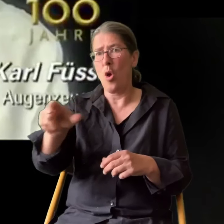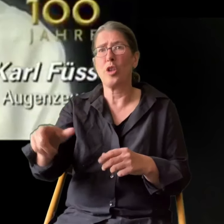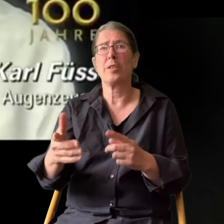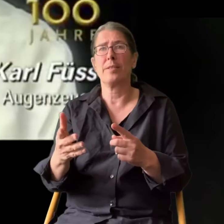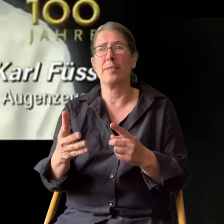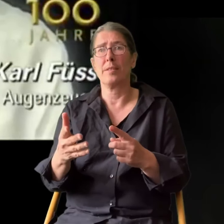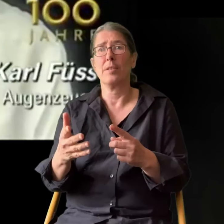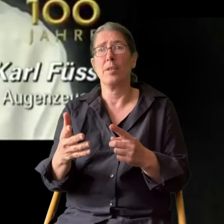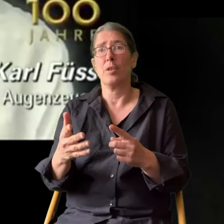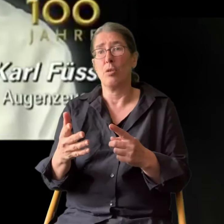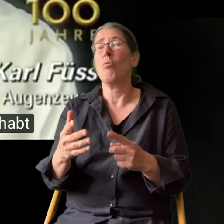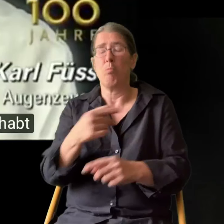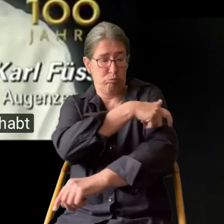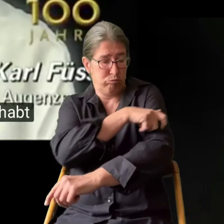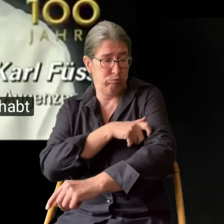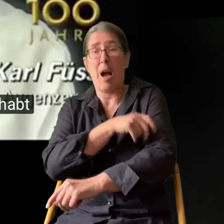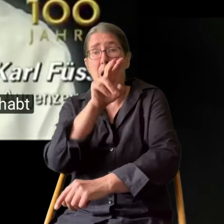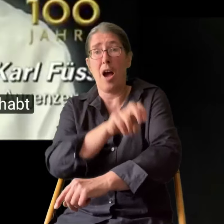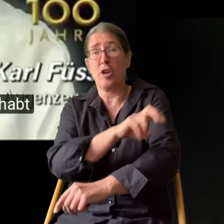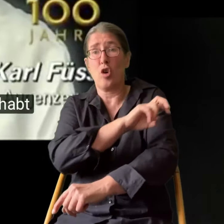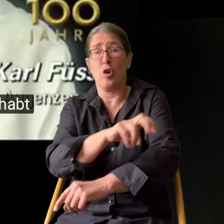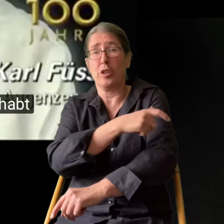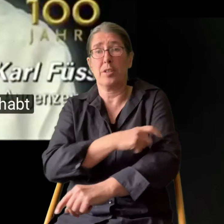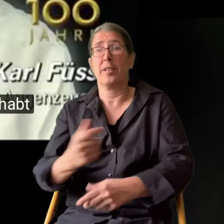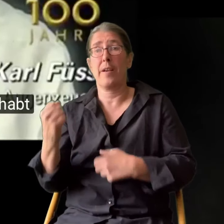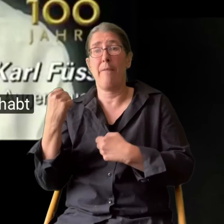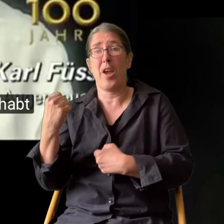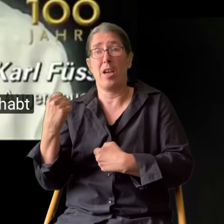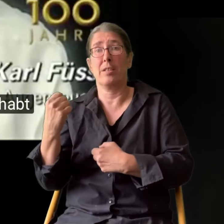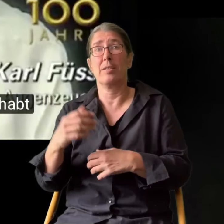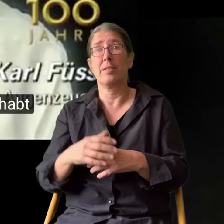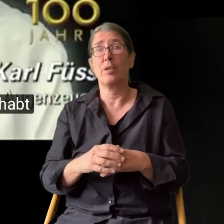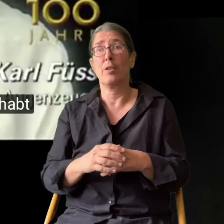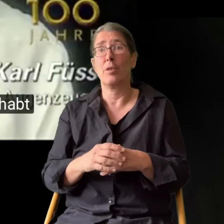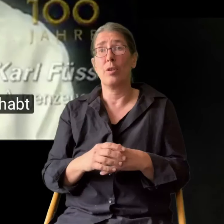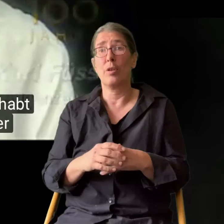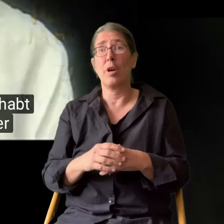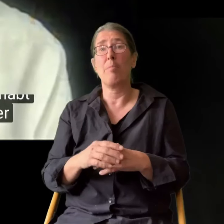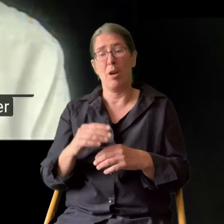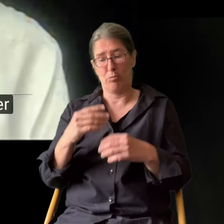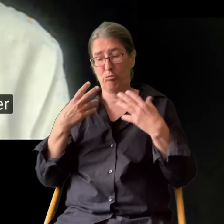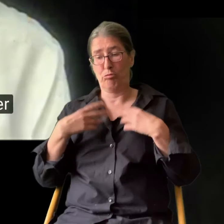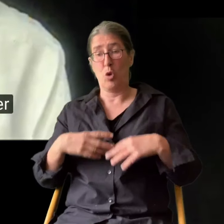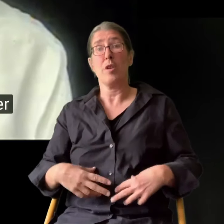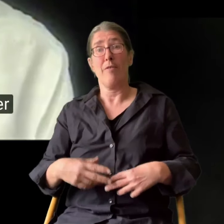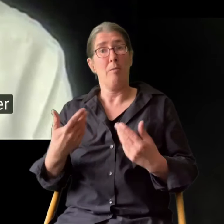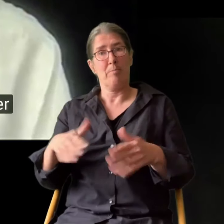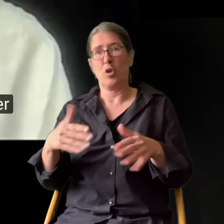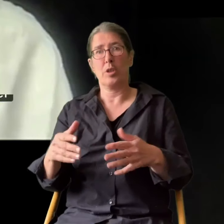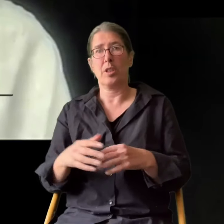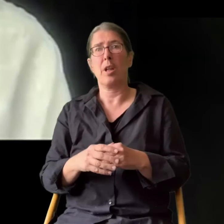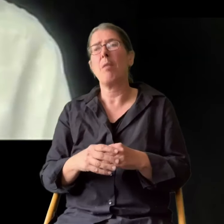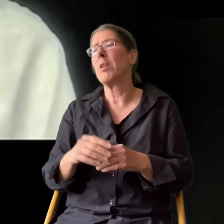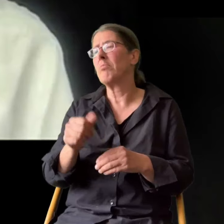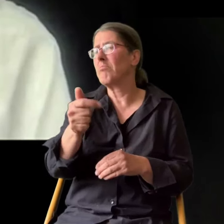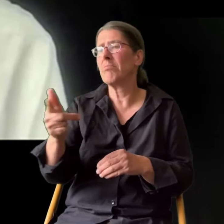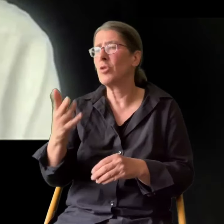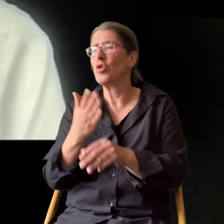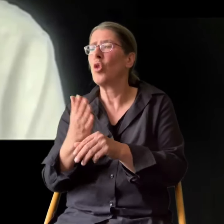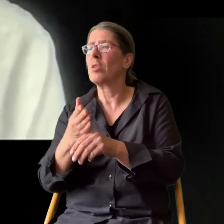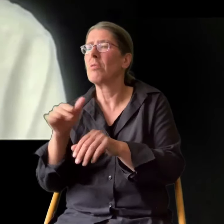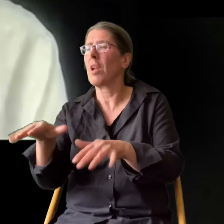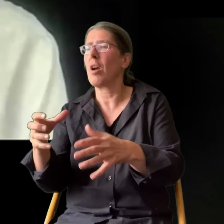und haben ein Hakenkreuz anbinden gehabt und haben ein Gewehr gehabt. Aber noch in Zivil. Aber die meisten waren dann schon